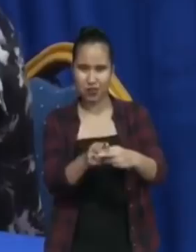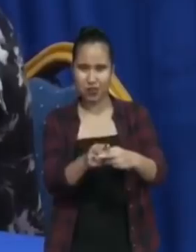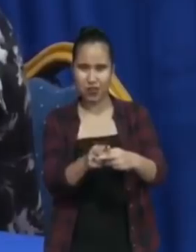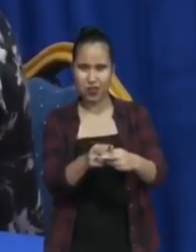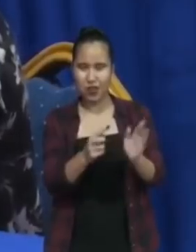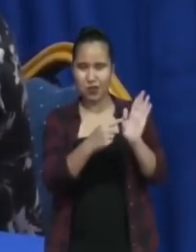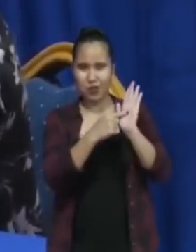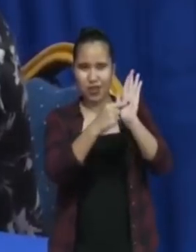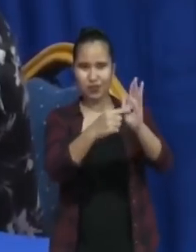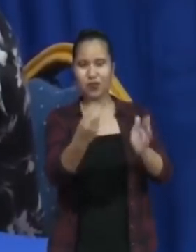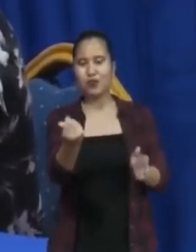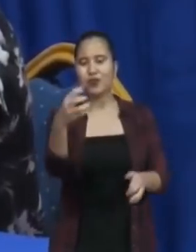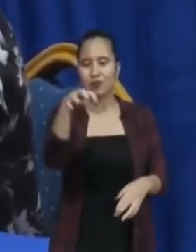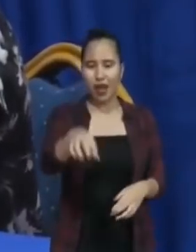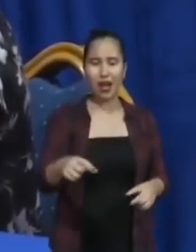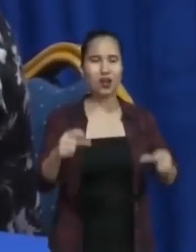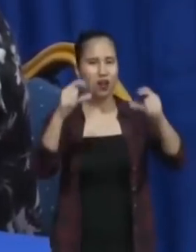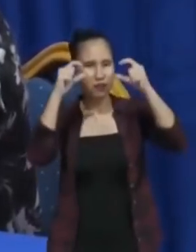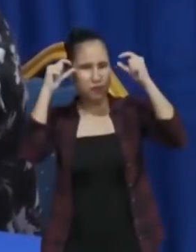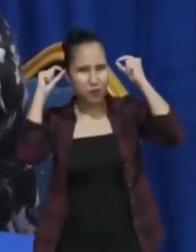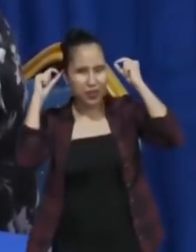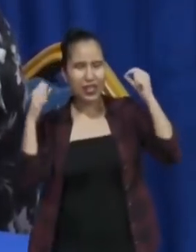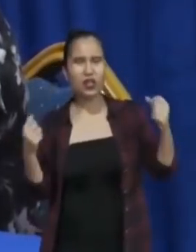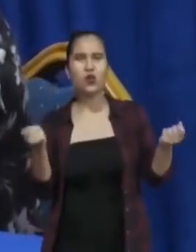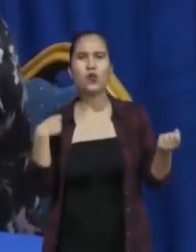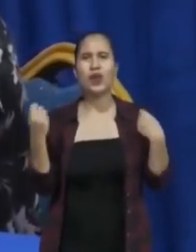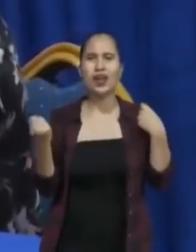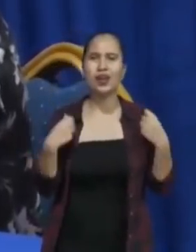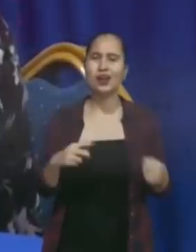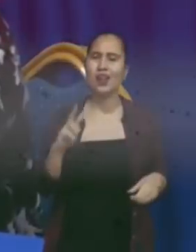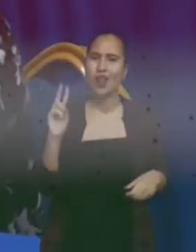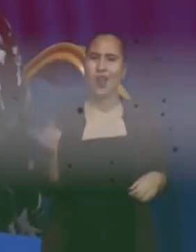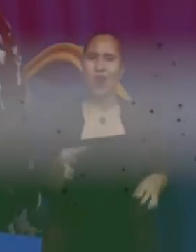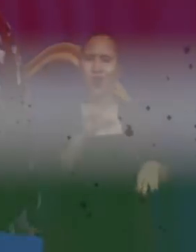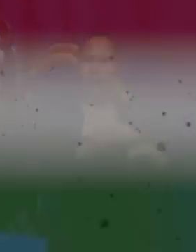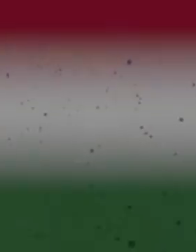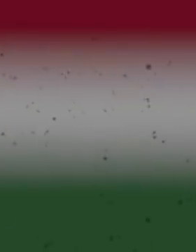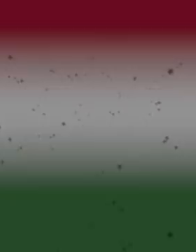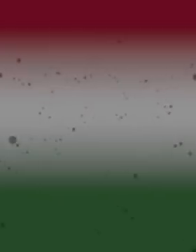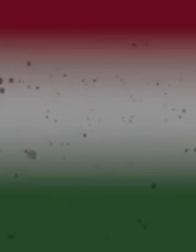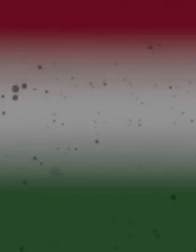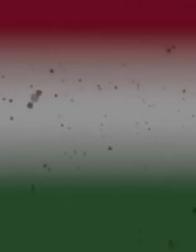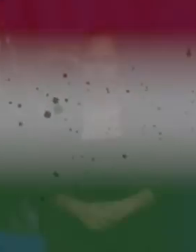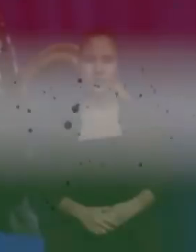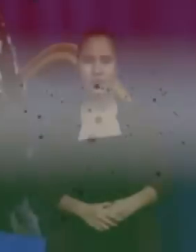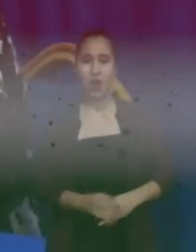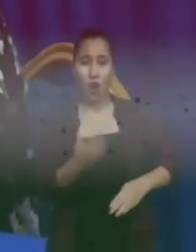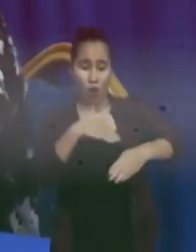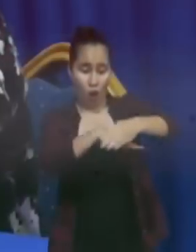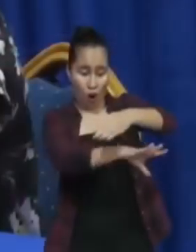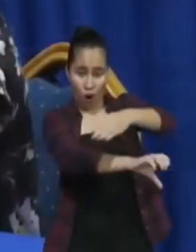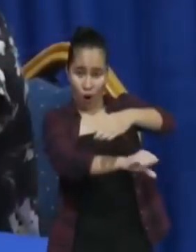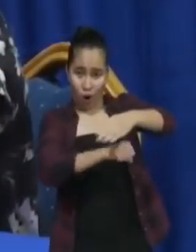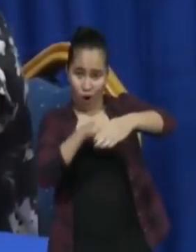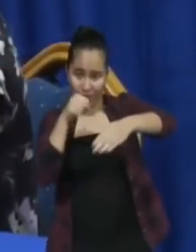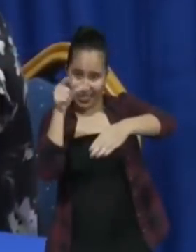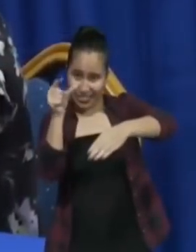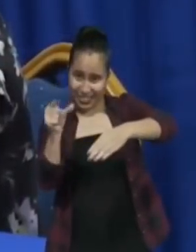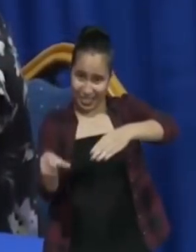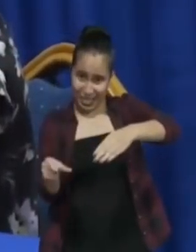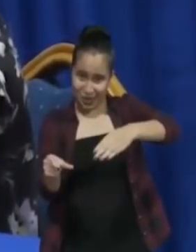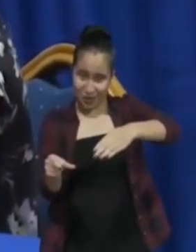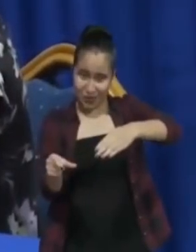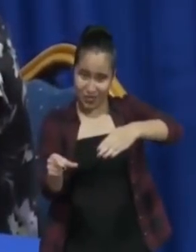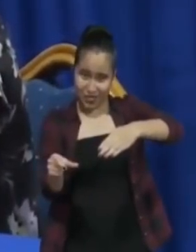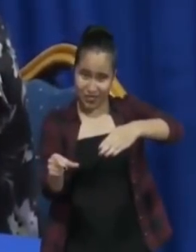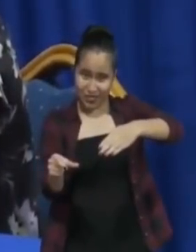heeft bij de bank, bij de opticiën, bij het ziekenhuis, gaat normaal door. Ondernemers die zaken te